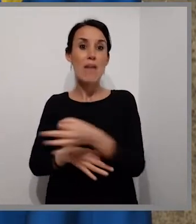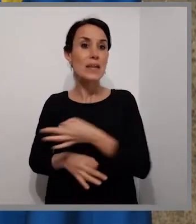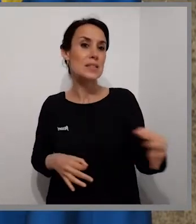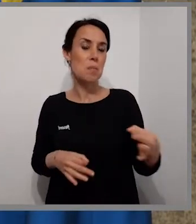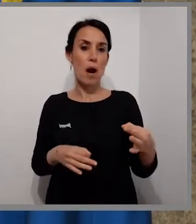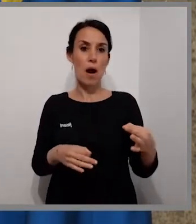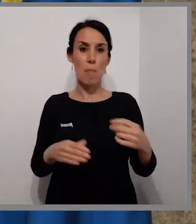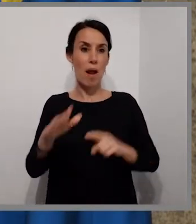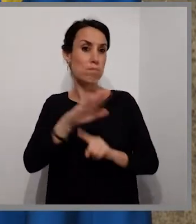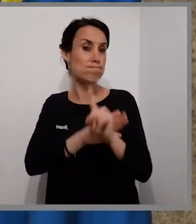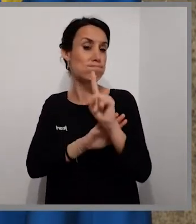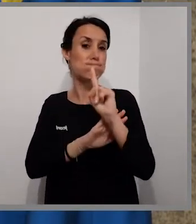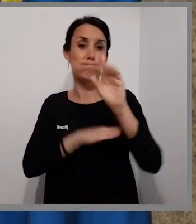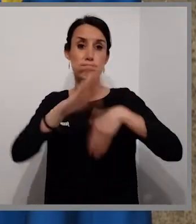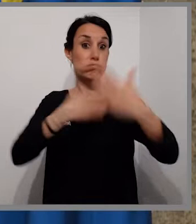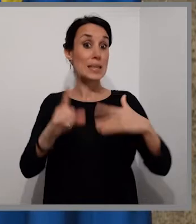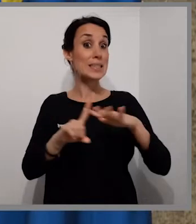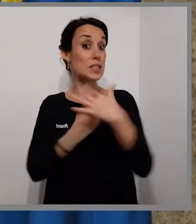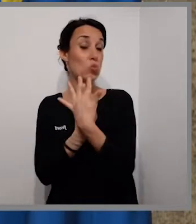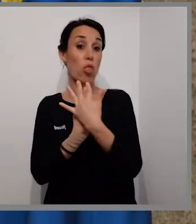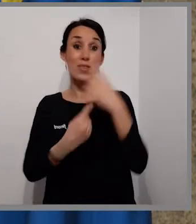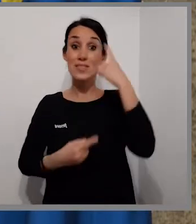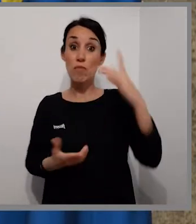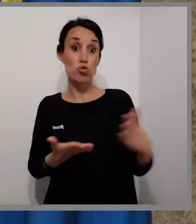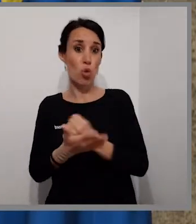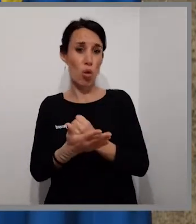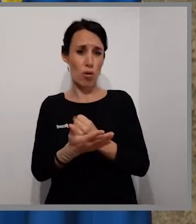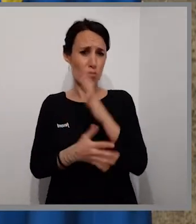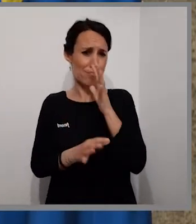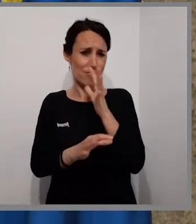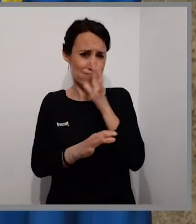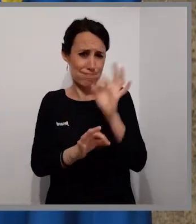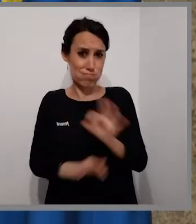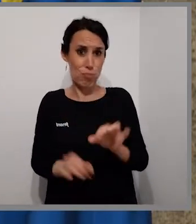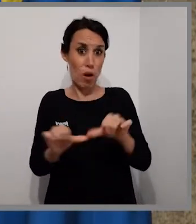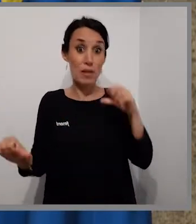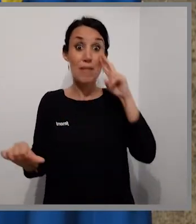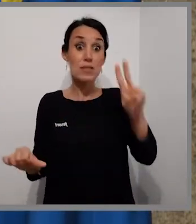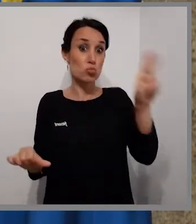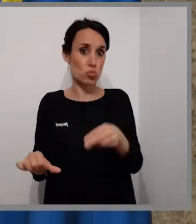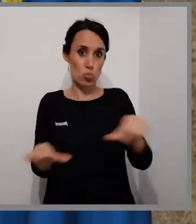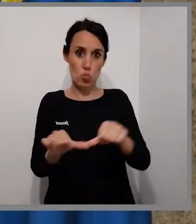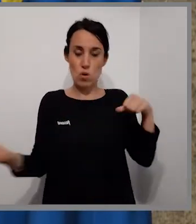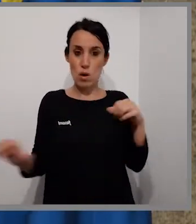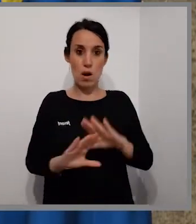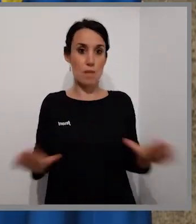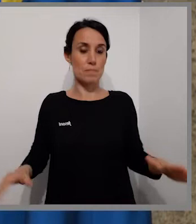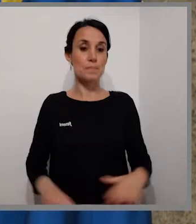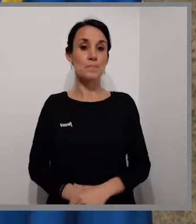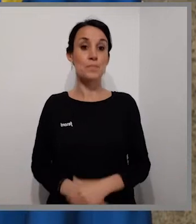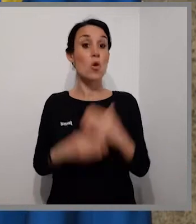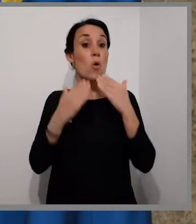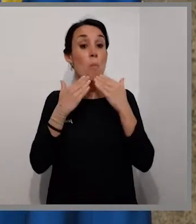efectiva per superar una situació que, com tots saben, és una situació terrible i absolutament desconeguda per a tots